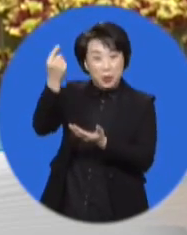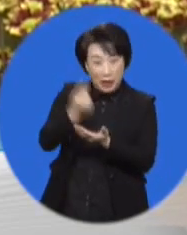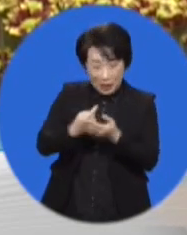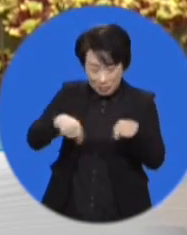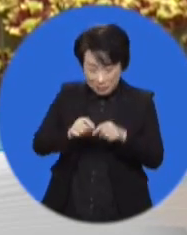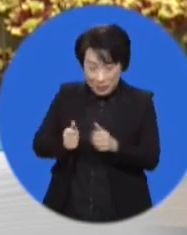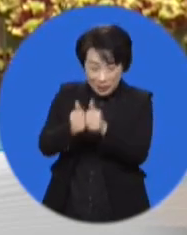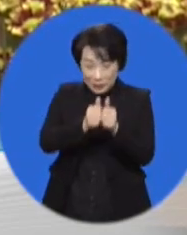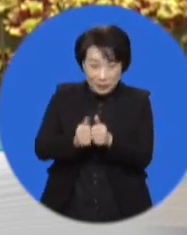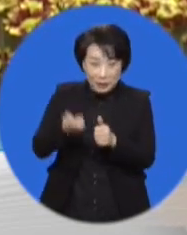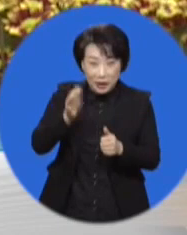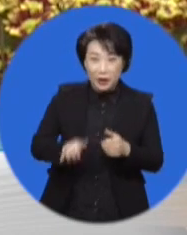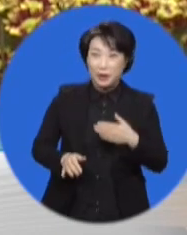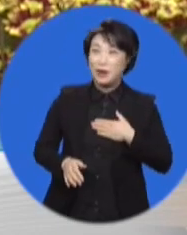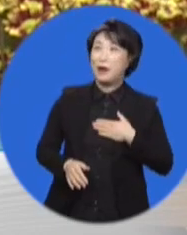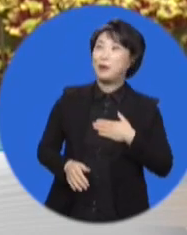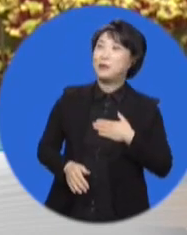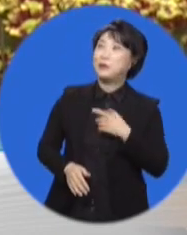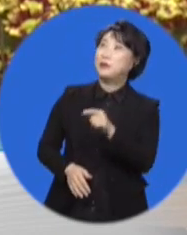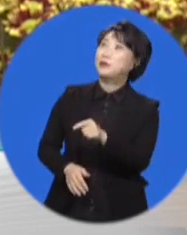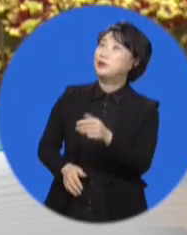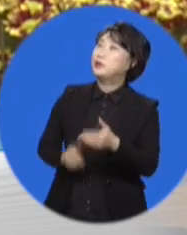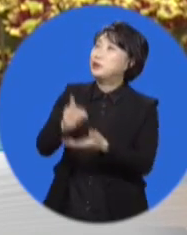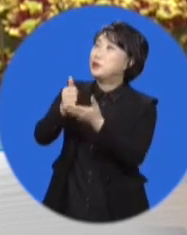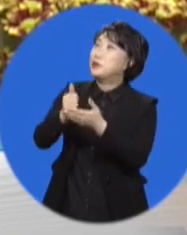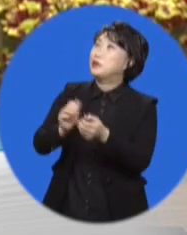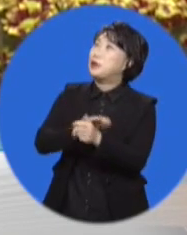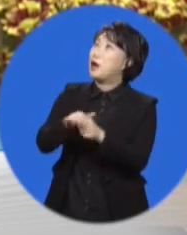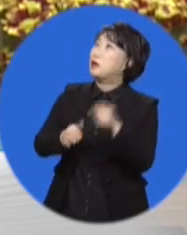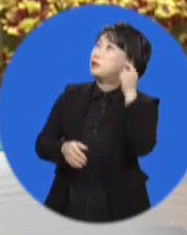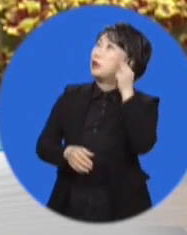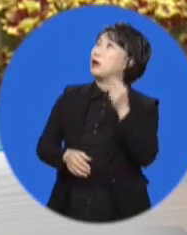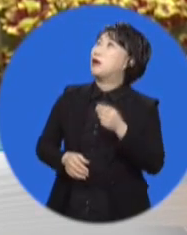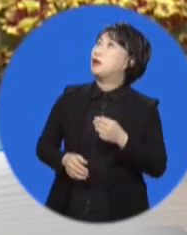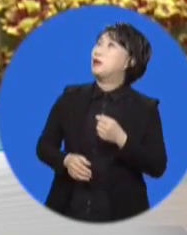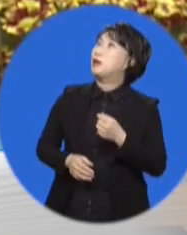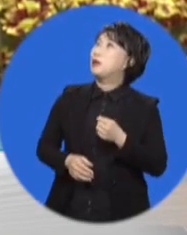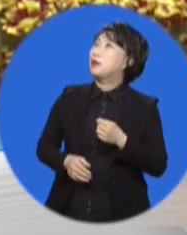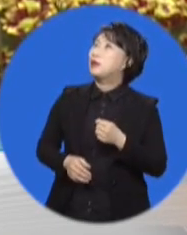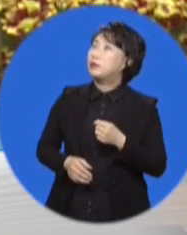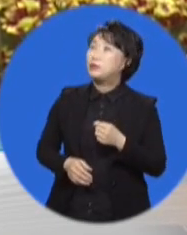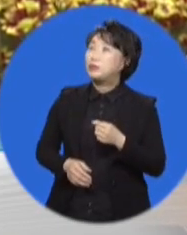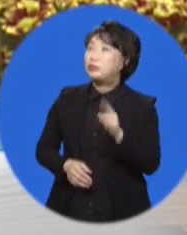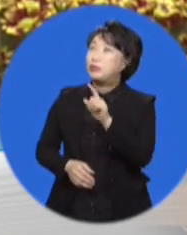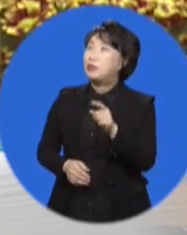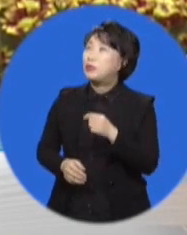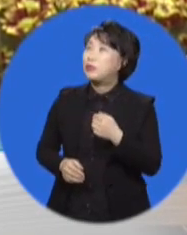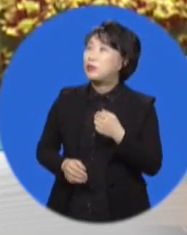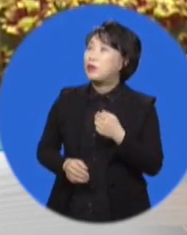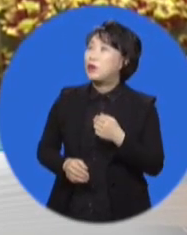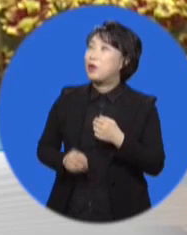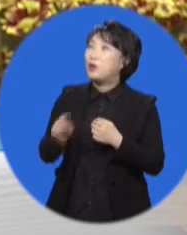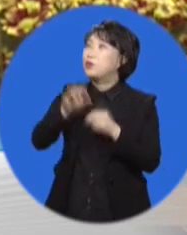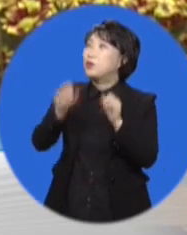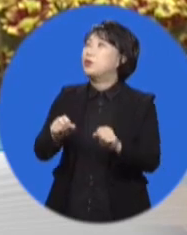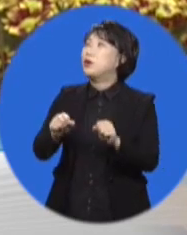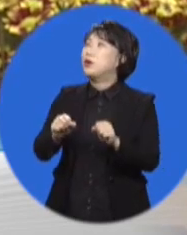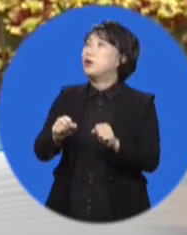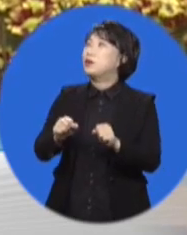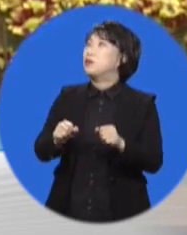쳐들어오셨는데 나는 이분을 사랑하려고 하고 싶은데 어딨나 몰라서 사랑 못해요